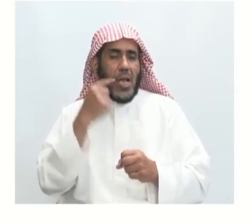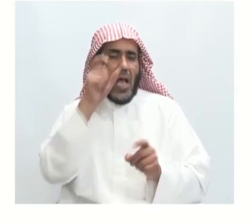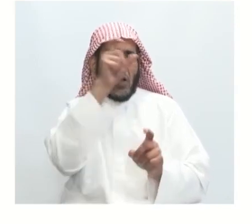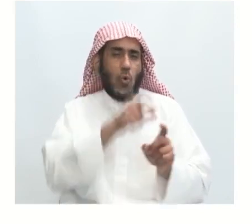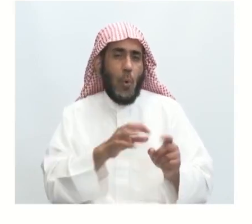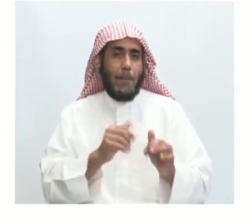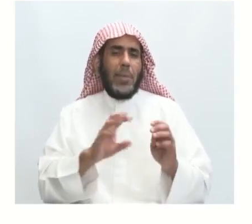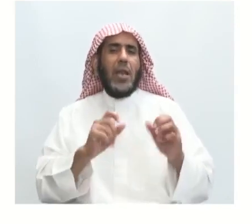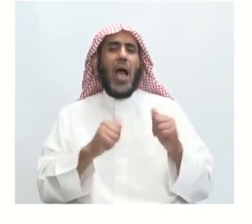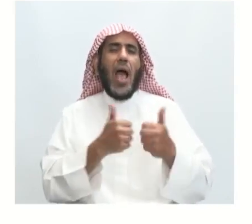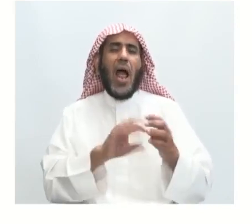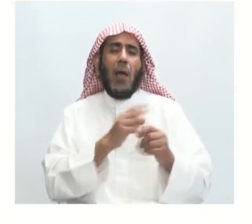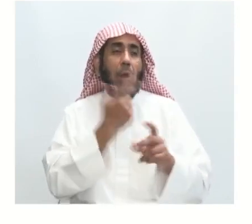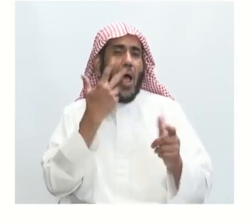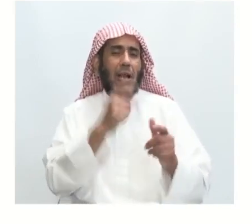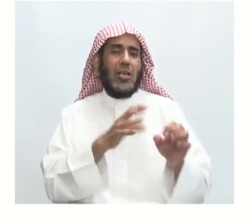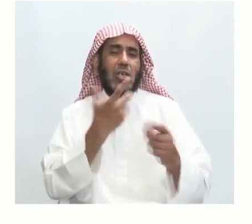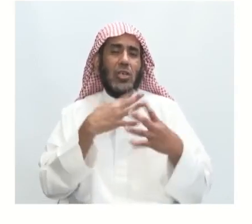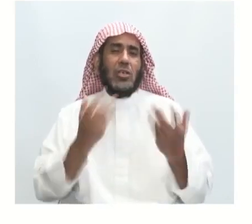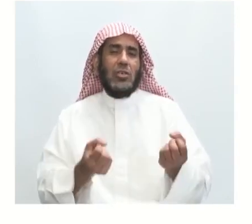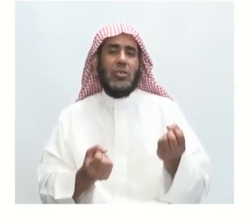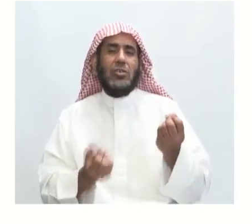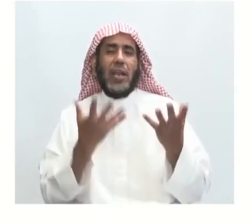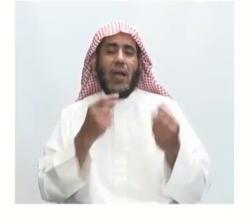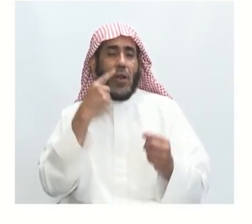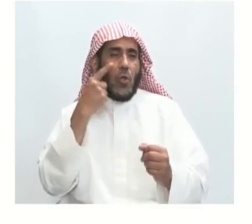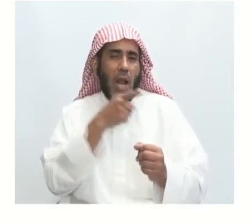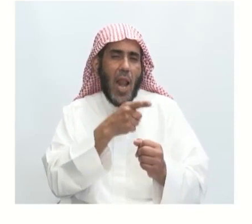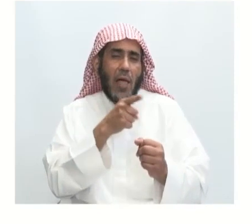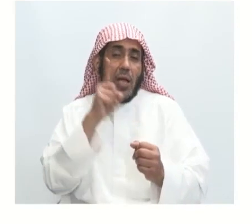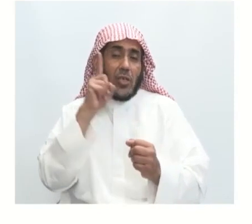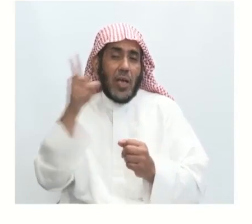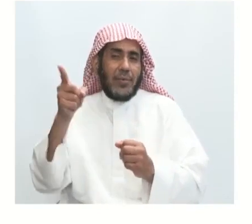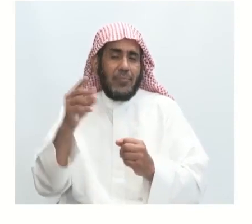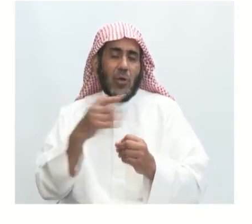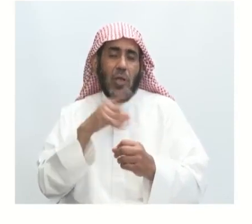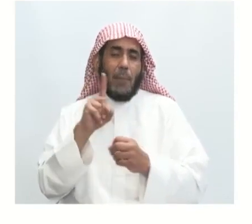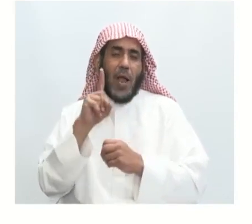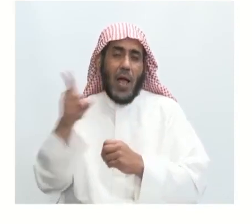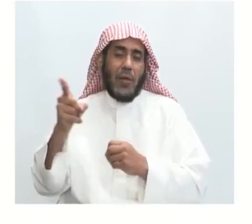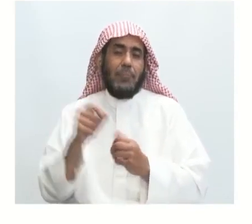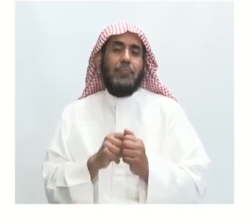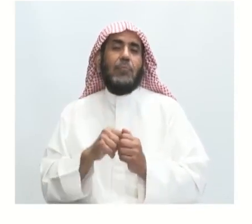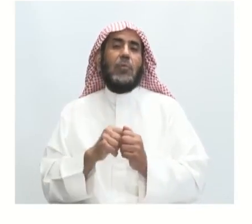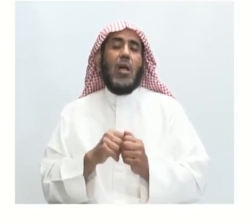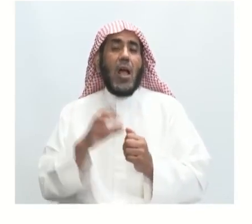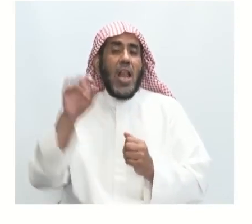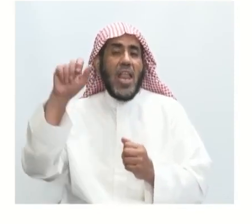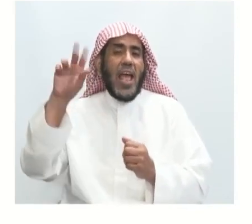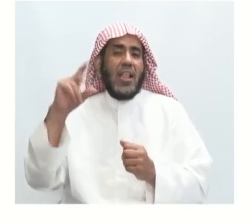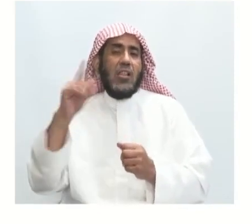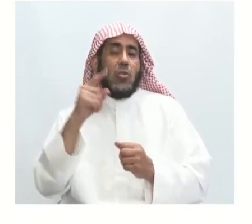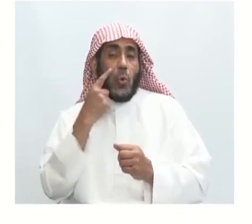من اهل الجنه فلينظر الى هذا فلينظر اشار طبعا فلينظر الى هذا لينظر